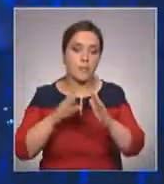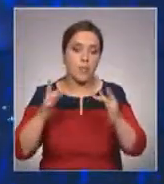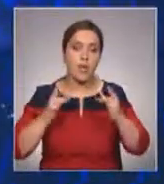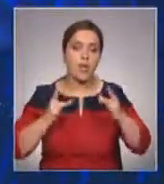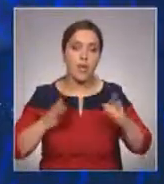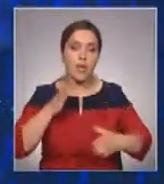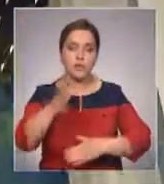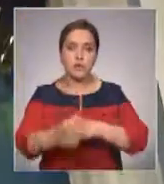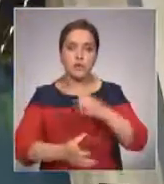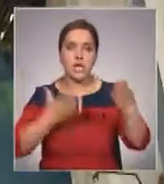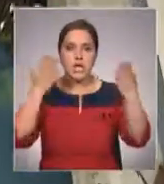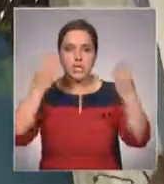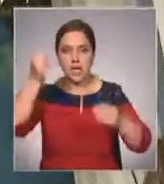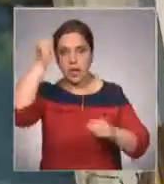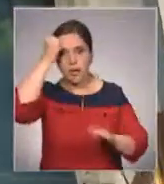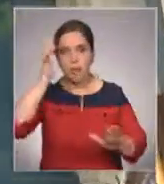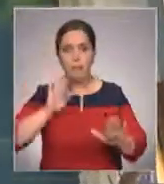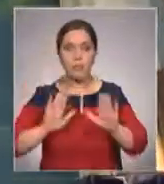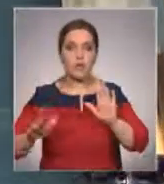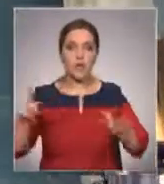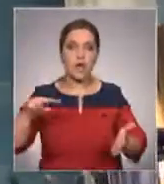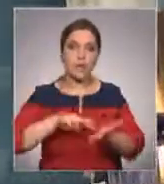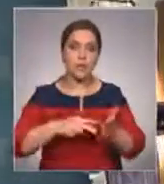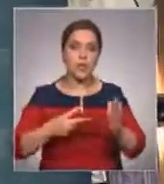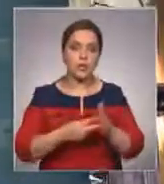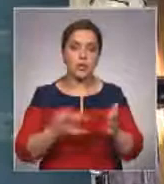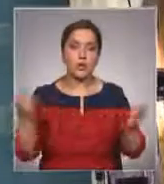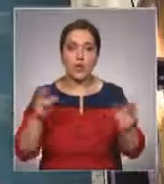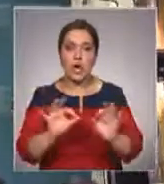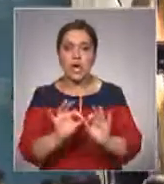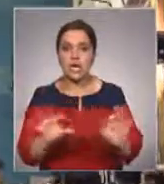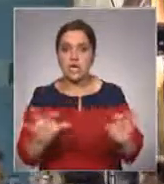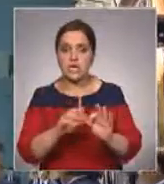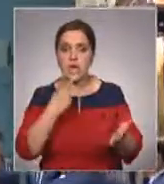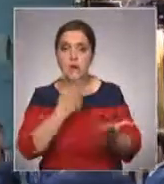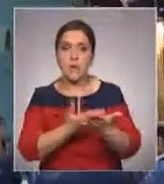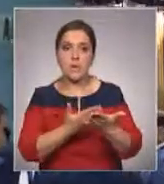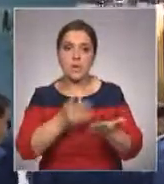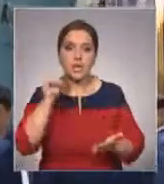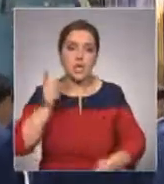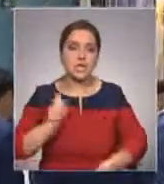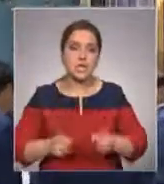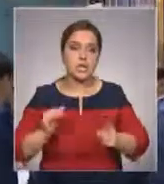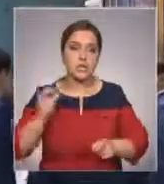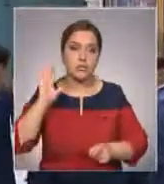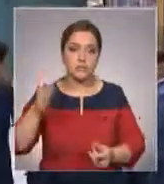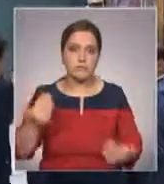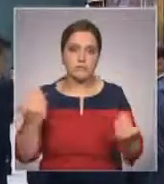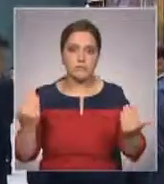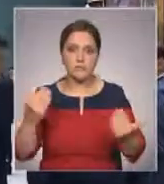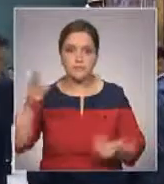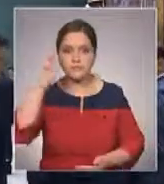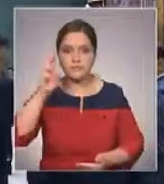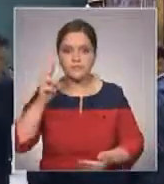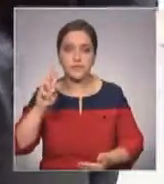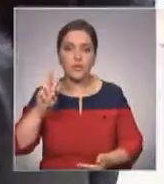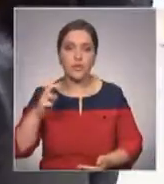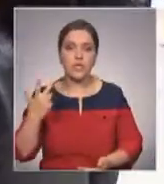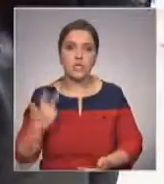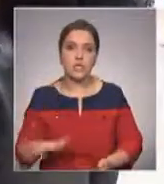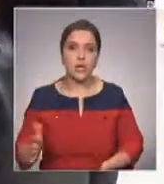отметить Международный день музеев. Основная его цель – популяризация этих кладезей прошлого, настоящего и будущего. Сейчас их в стране